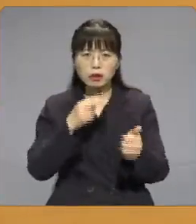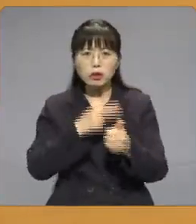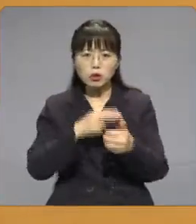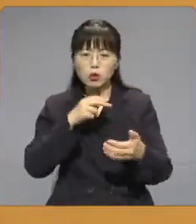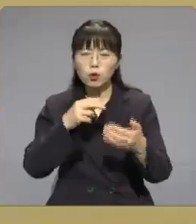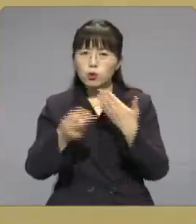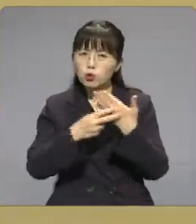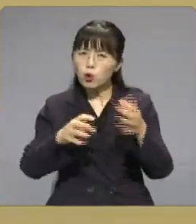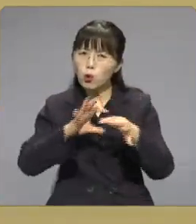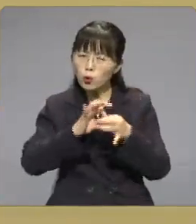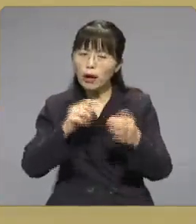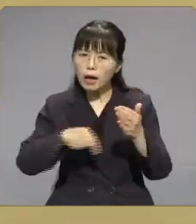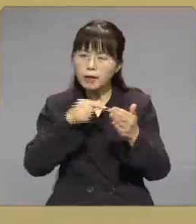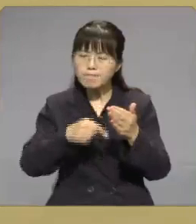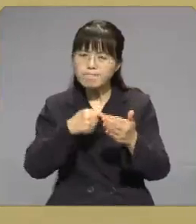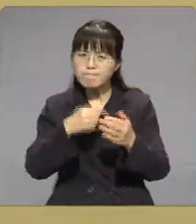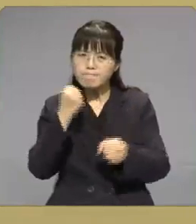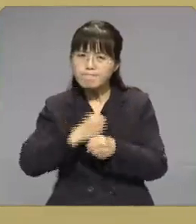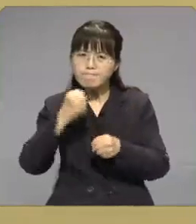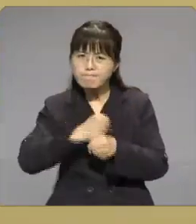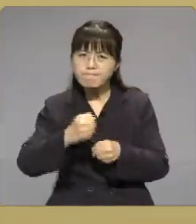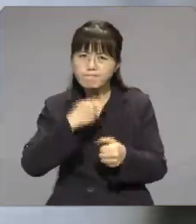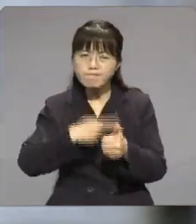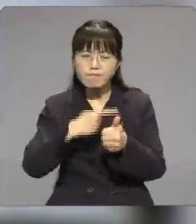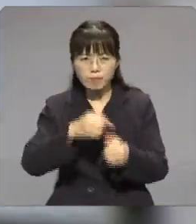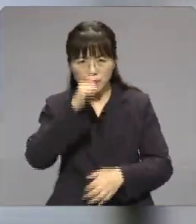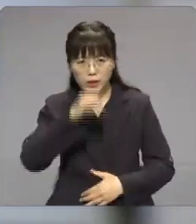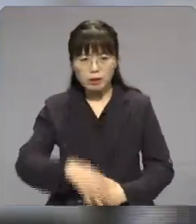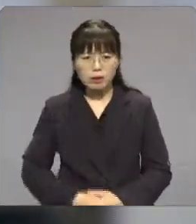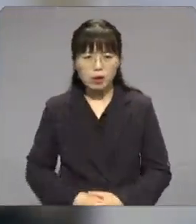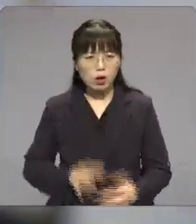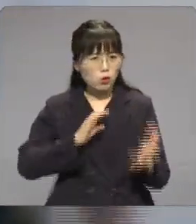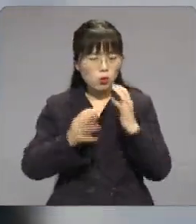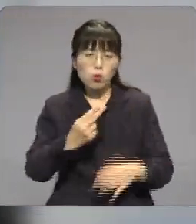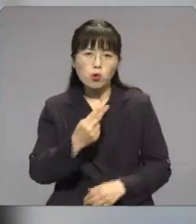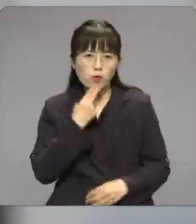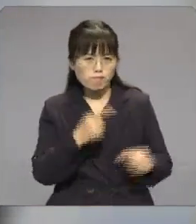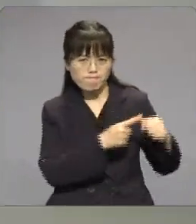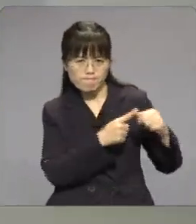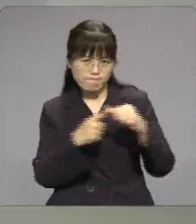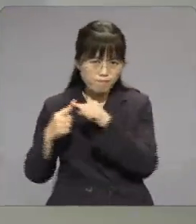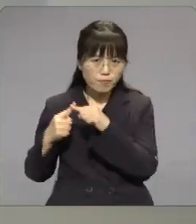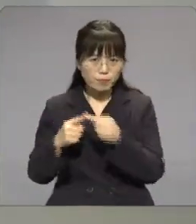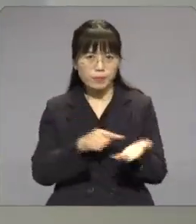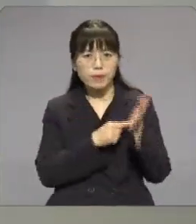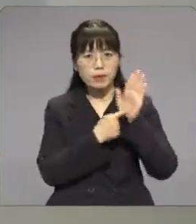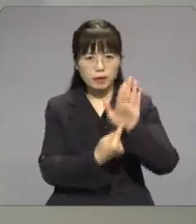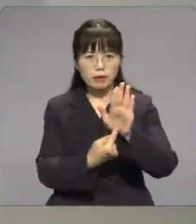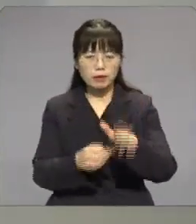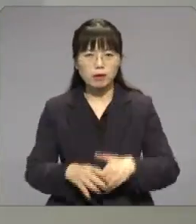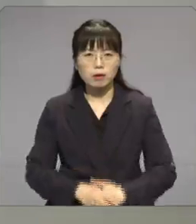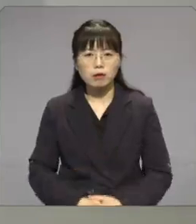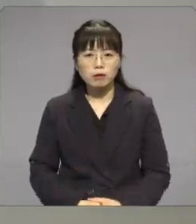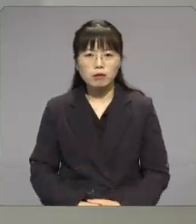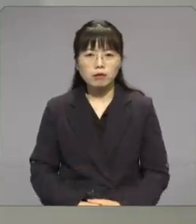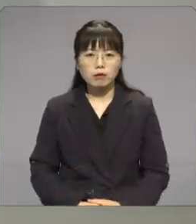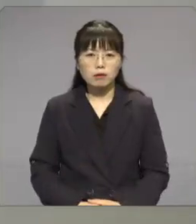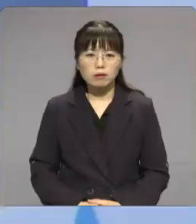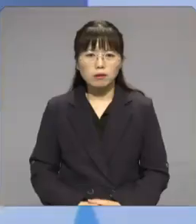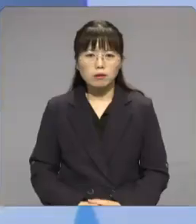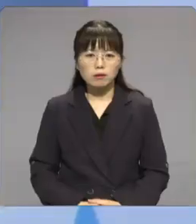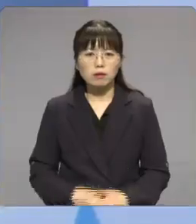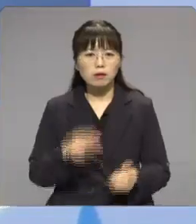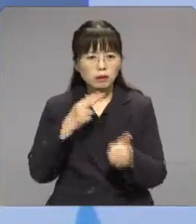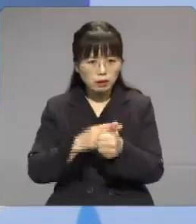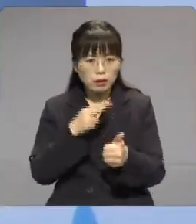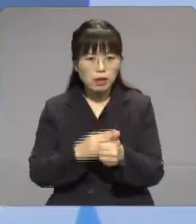안에서 당황스럽다는 비판이 일고 있습니다. 논의 없이 일방적으로 발표했다는 겁니다.